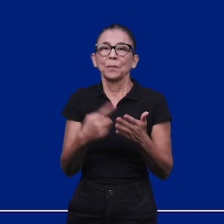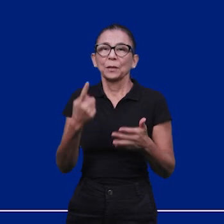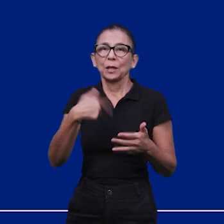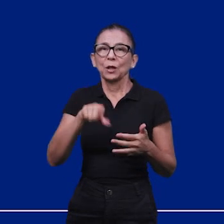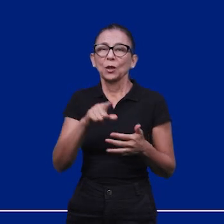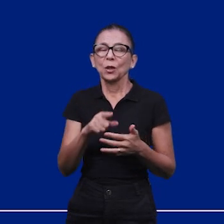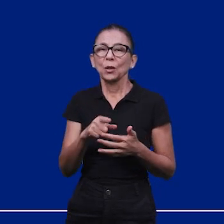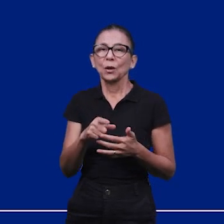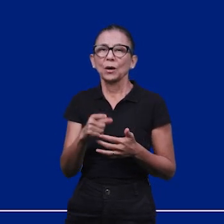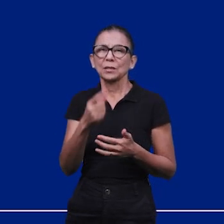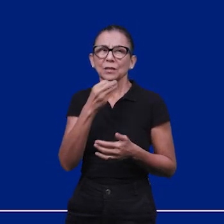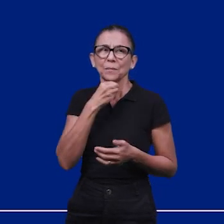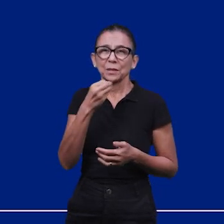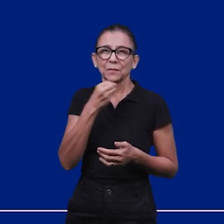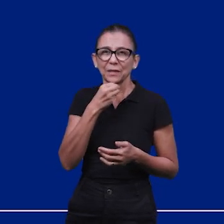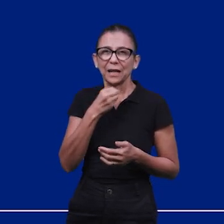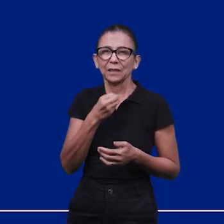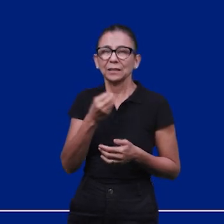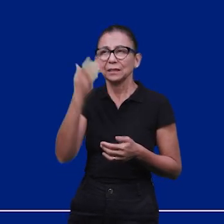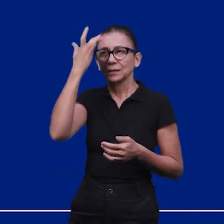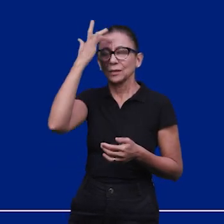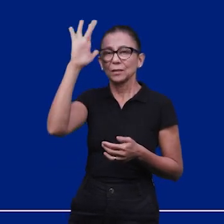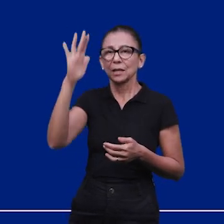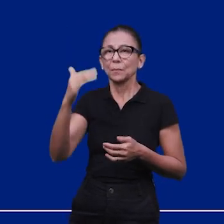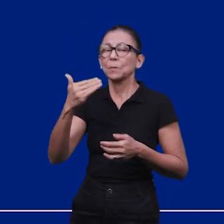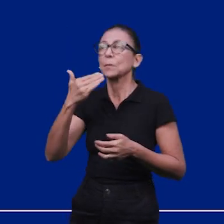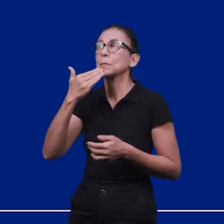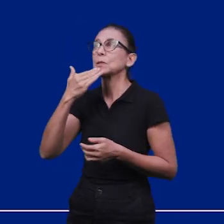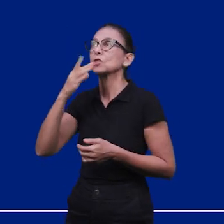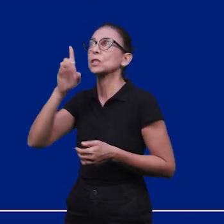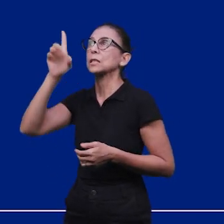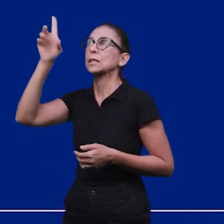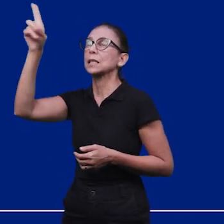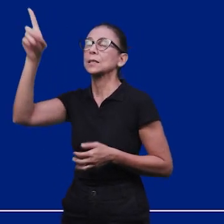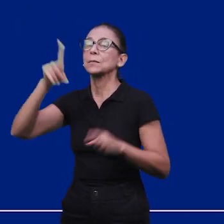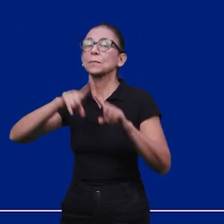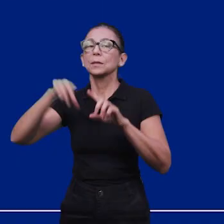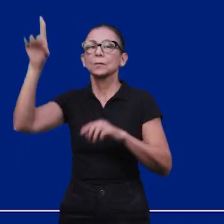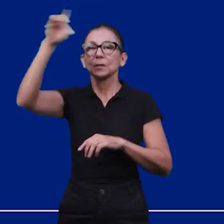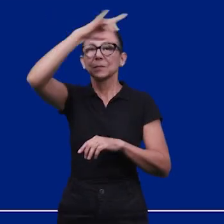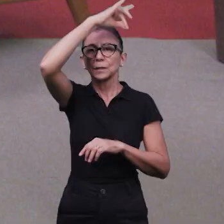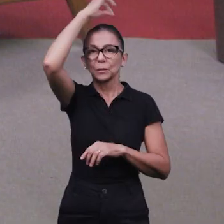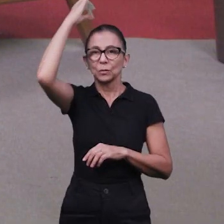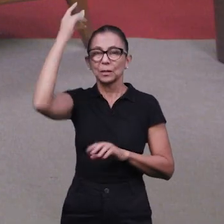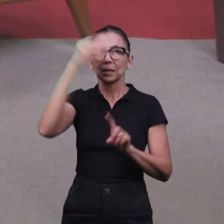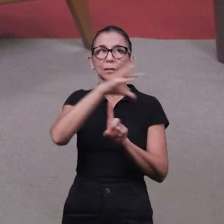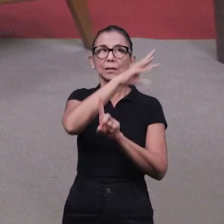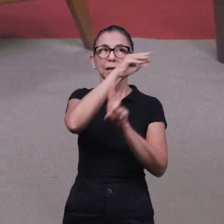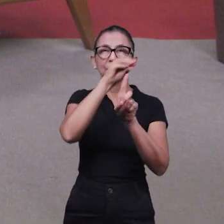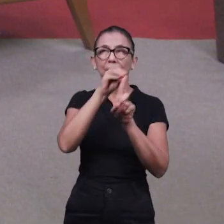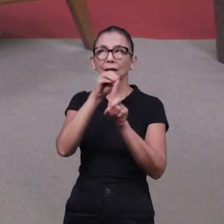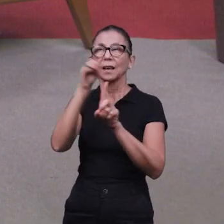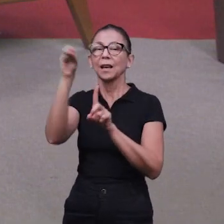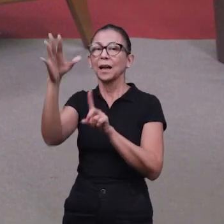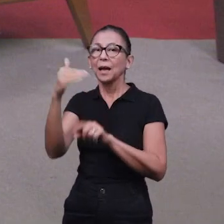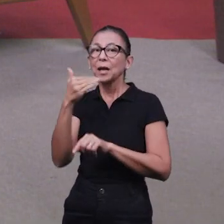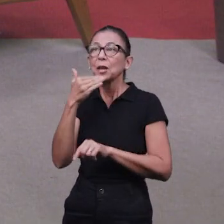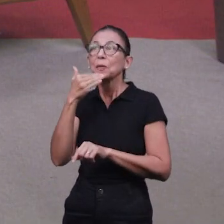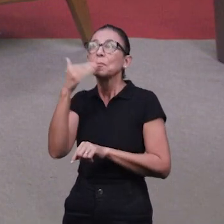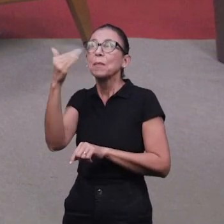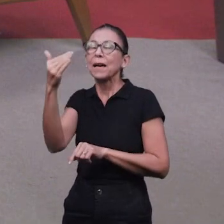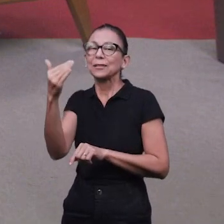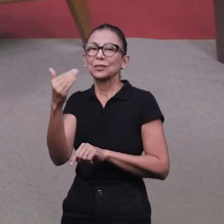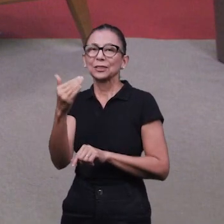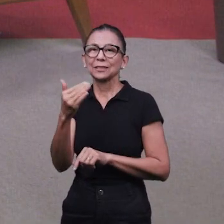devons demander comme il convient, mais le même Esprit intercède pour nous avec des gémissements inexprimables. Quelle